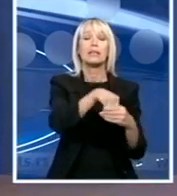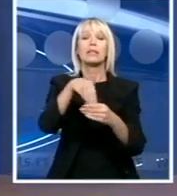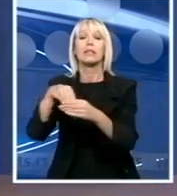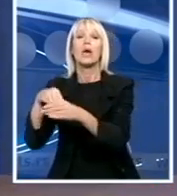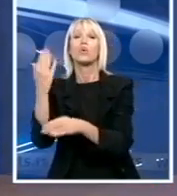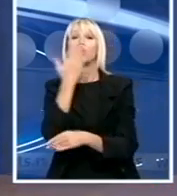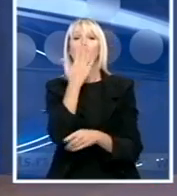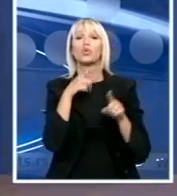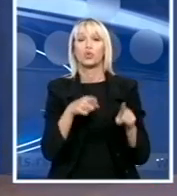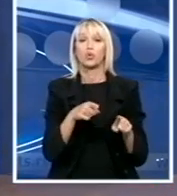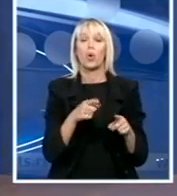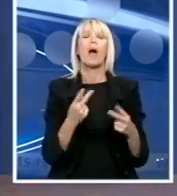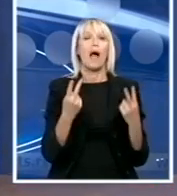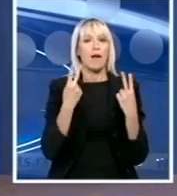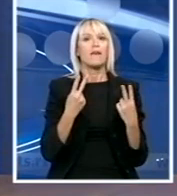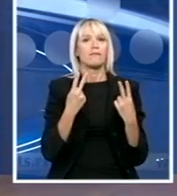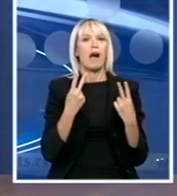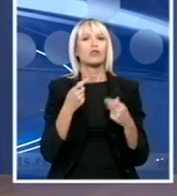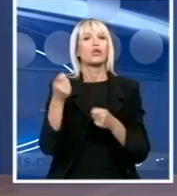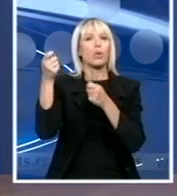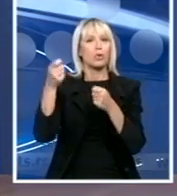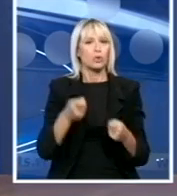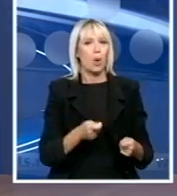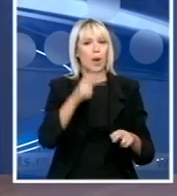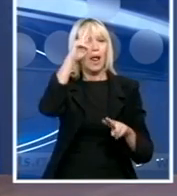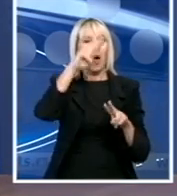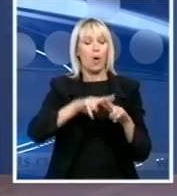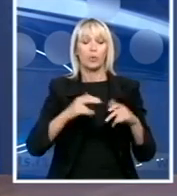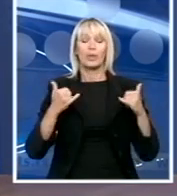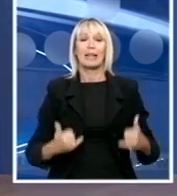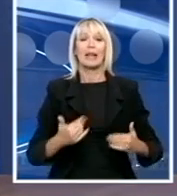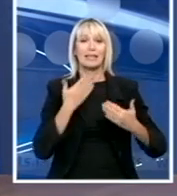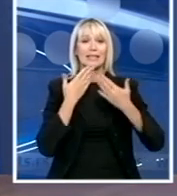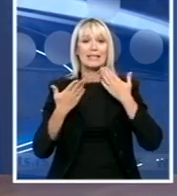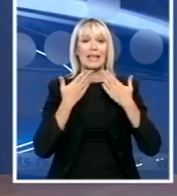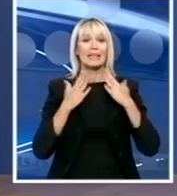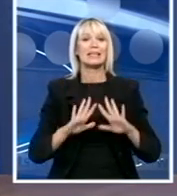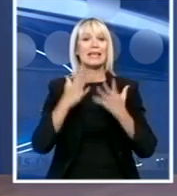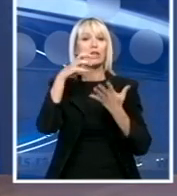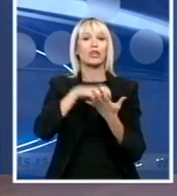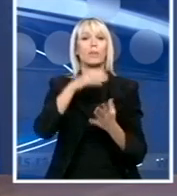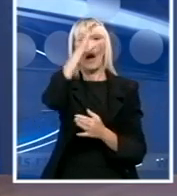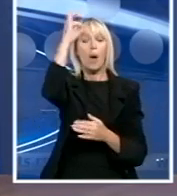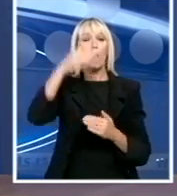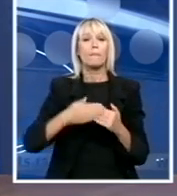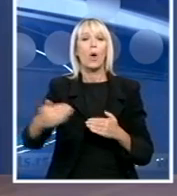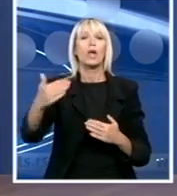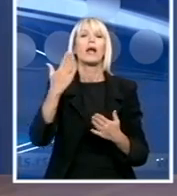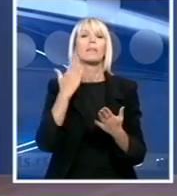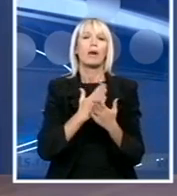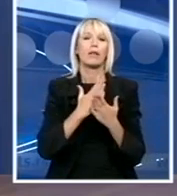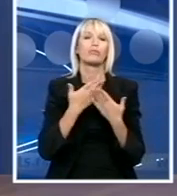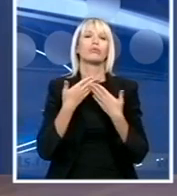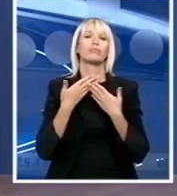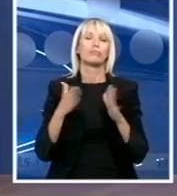da je doneta odluka da današnjoj sednici kriznog štaba da se od ponedjeljka dozvoli održavanje kulturnih